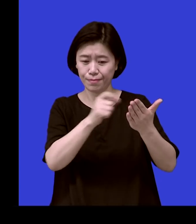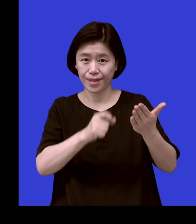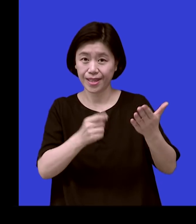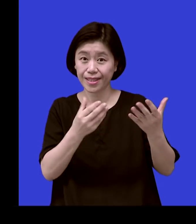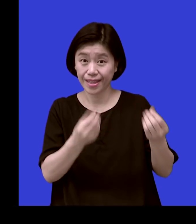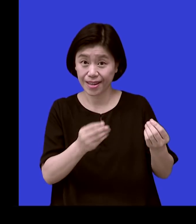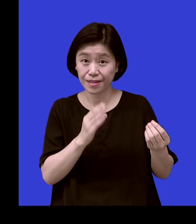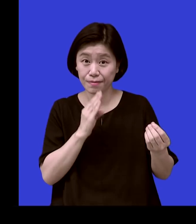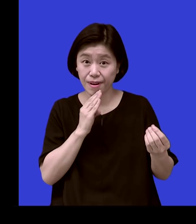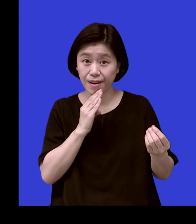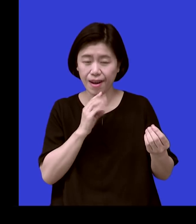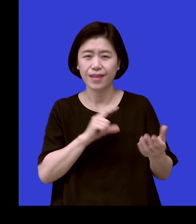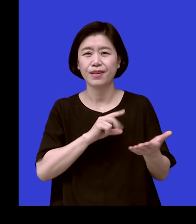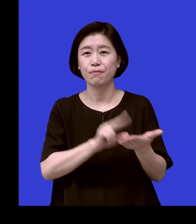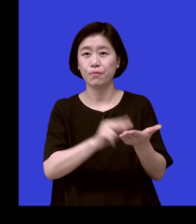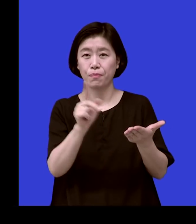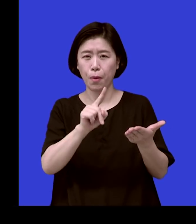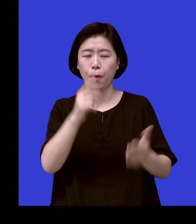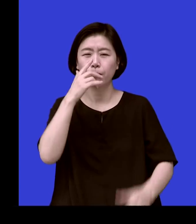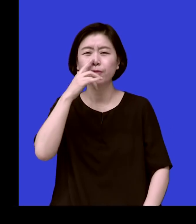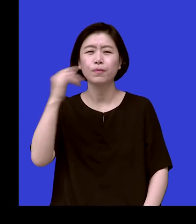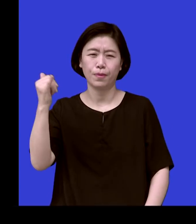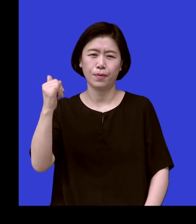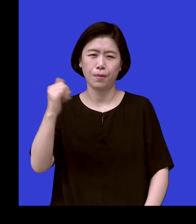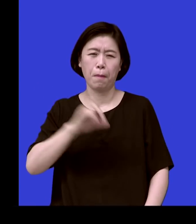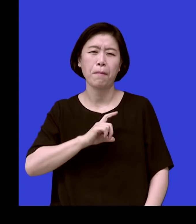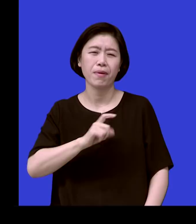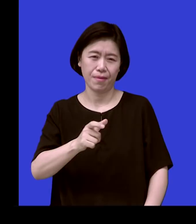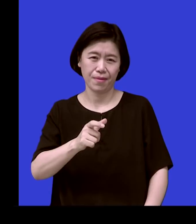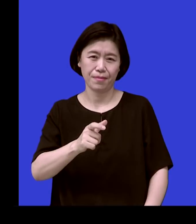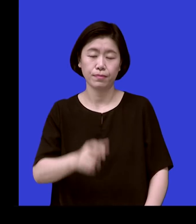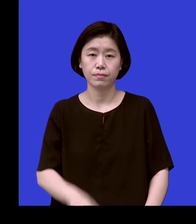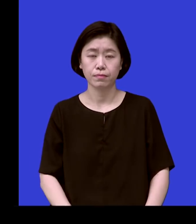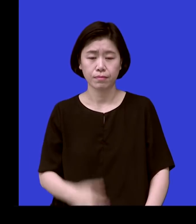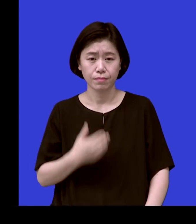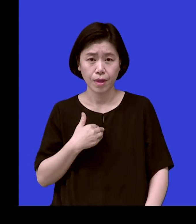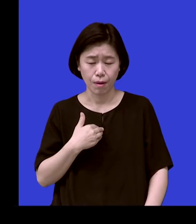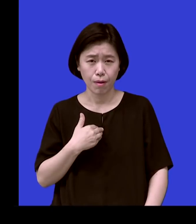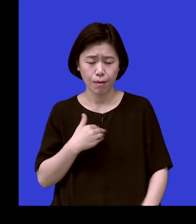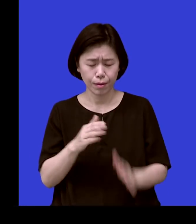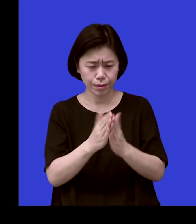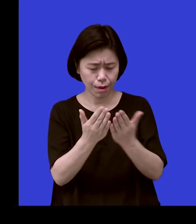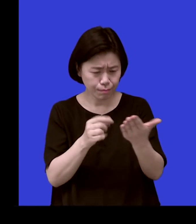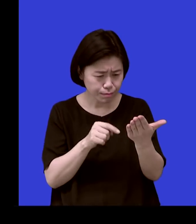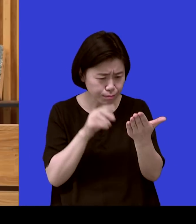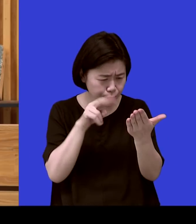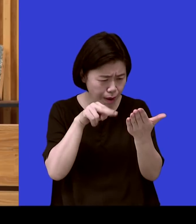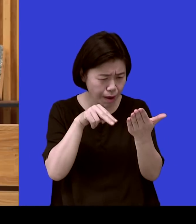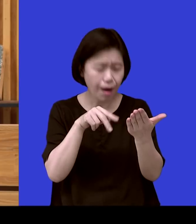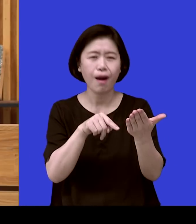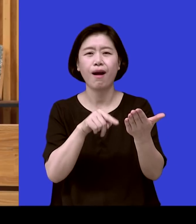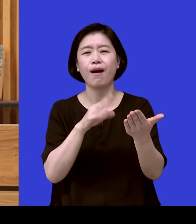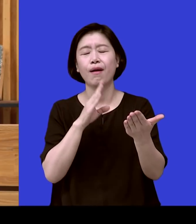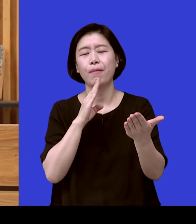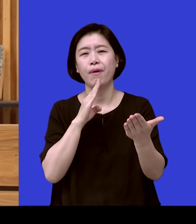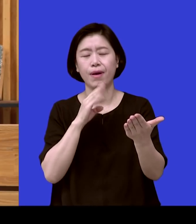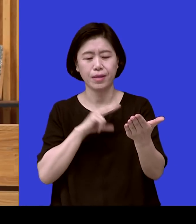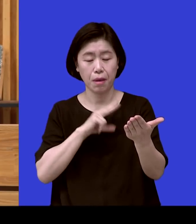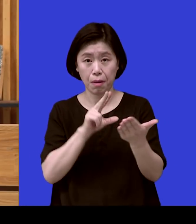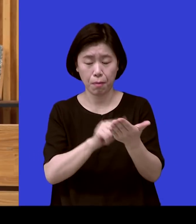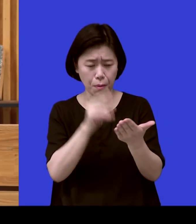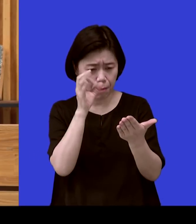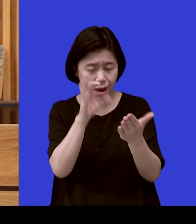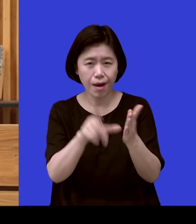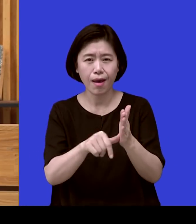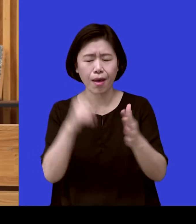쓰셨더라고요. 네. 전 책 제목만 듣고 확 공감이 됐거든요. 진짜요? 정말로요. 예, 저는 정말 뭐 부모뿐만 아니라 아버지 면허, 어머니 면허,